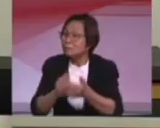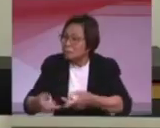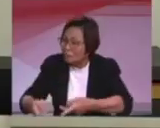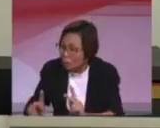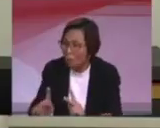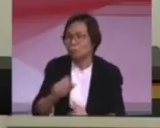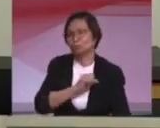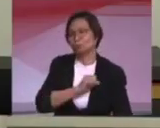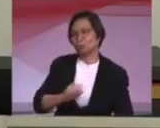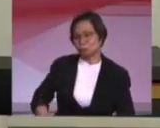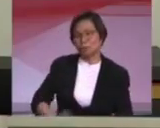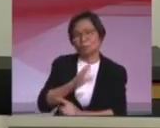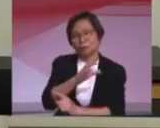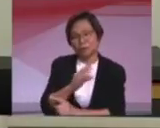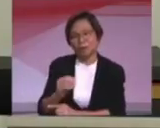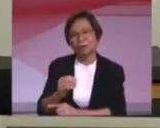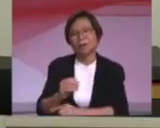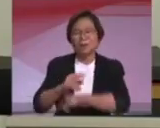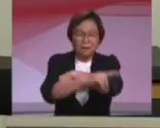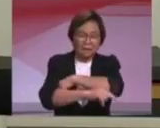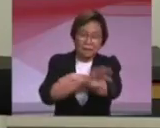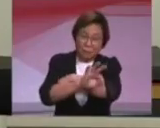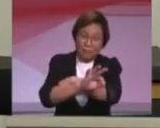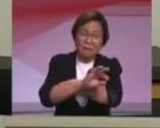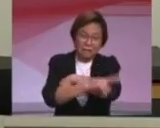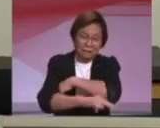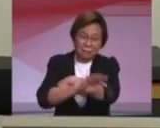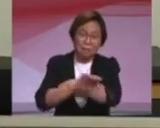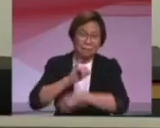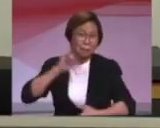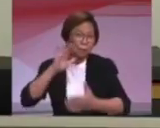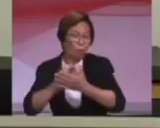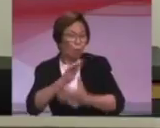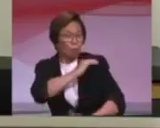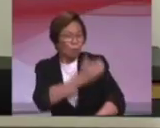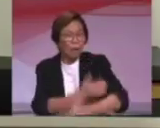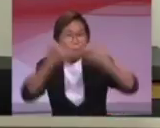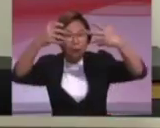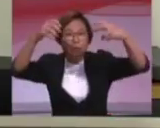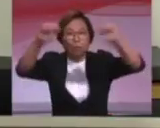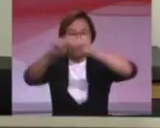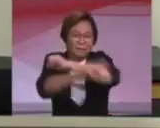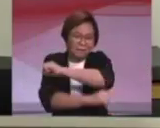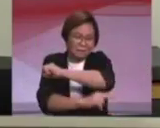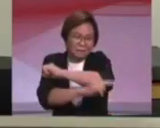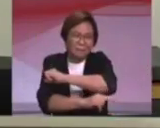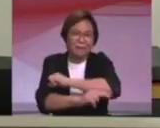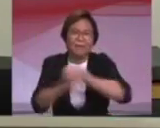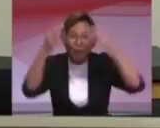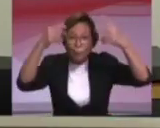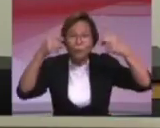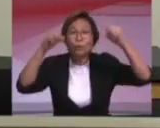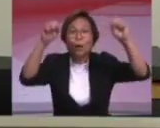maha mulia sultan. Manakala di Negeri Sembilan, saya percaya di bawah kuasa yang dipertua negeri, yang